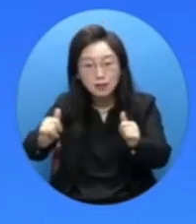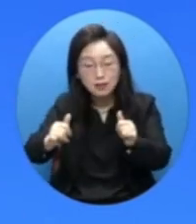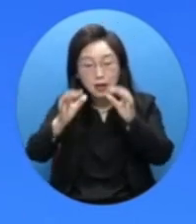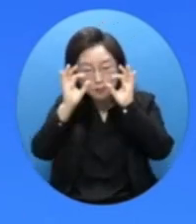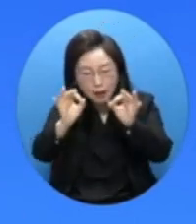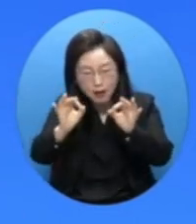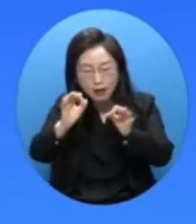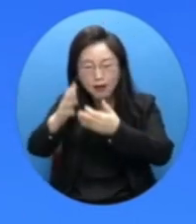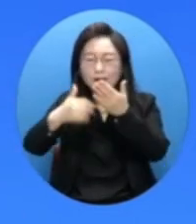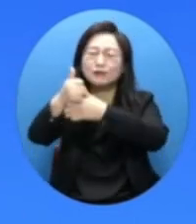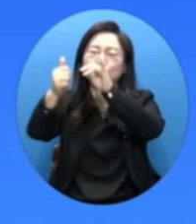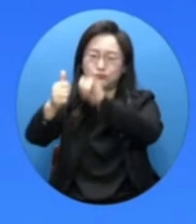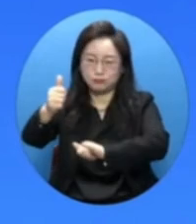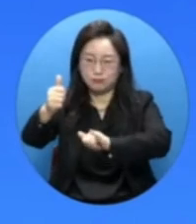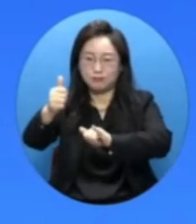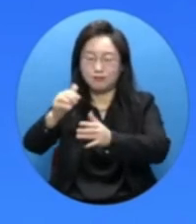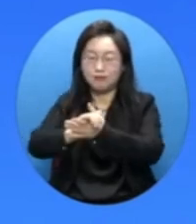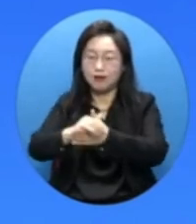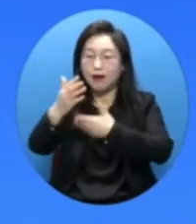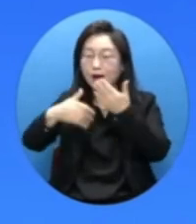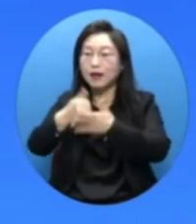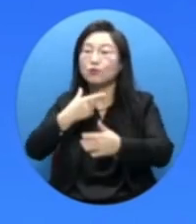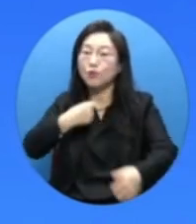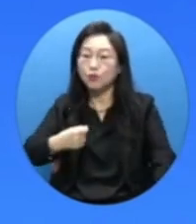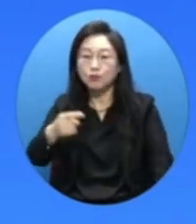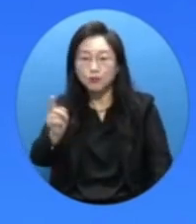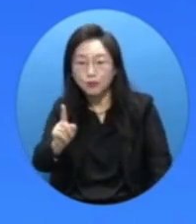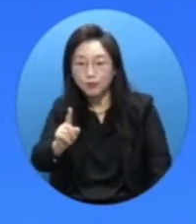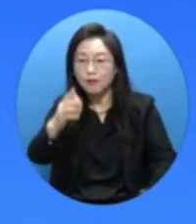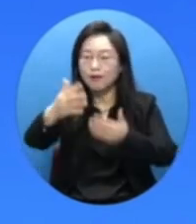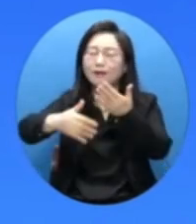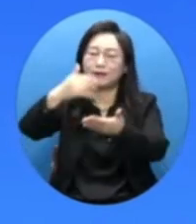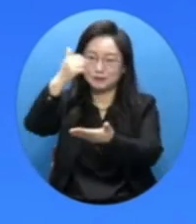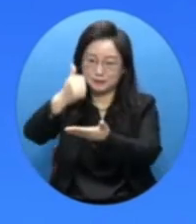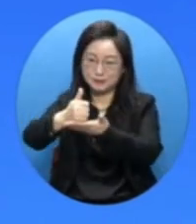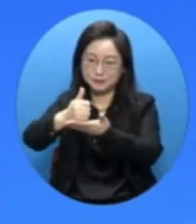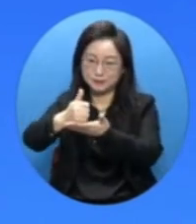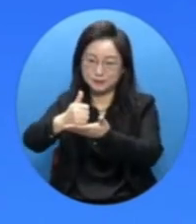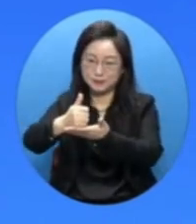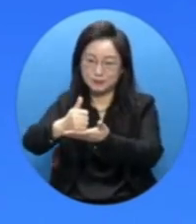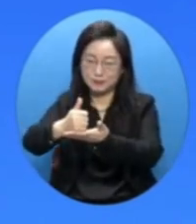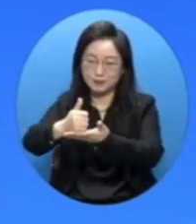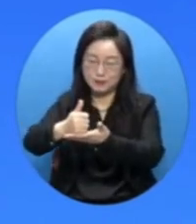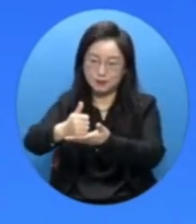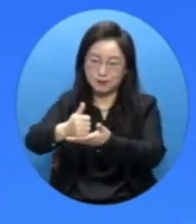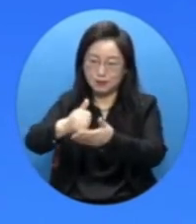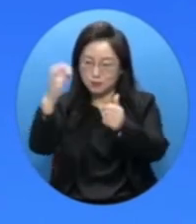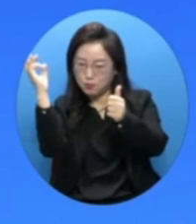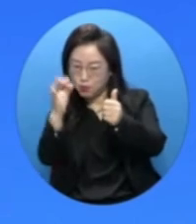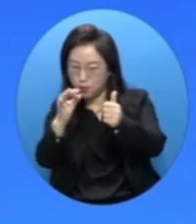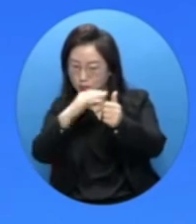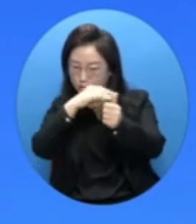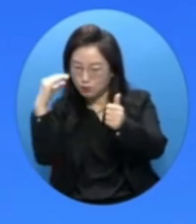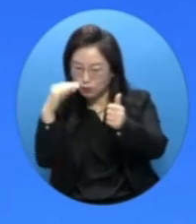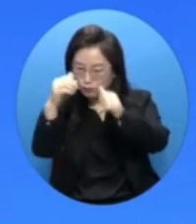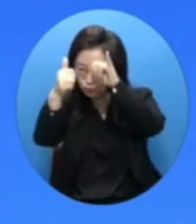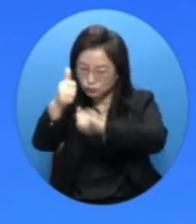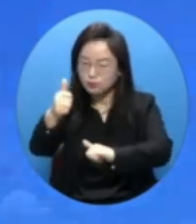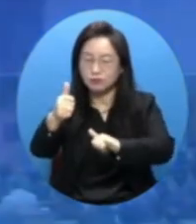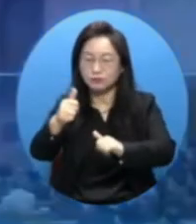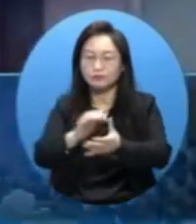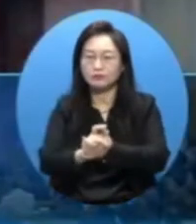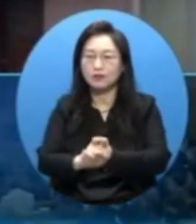앞에 충성된 사람들입니다 하나님의 요구하신 것이 하나님 앞에 바르게서 있고 하나님 앞에 충성하는 것입니다